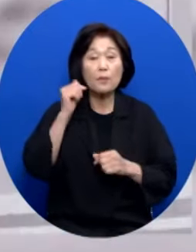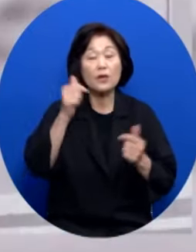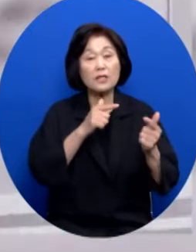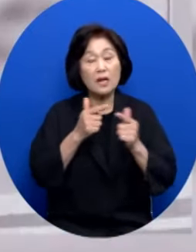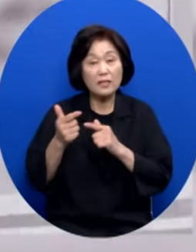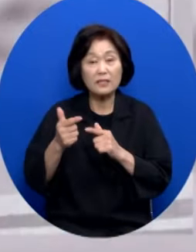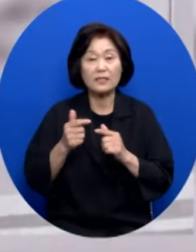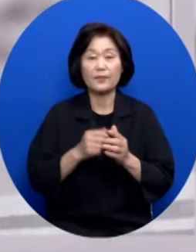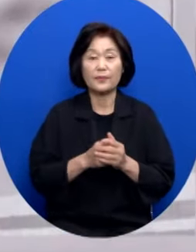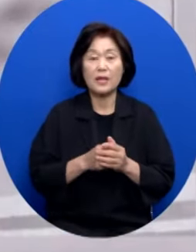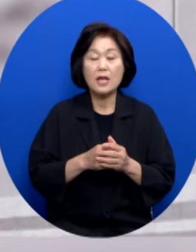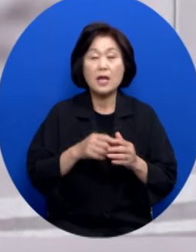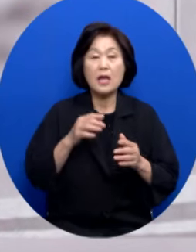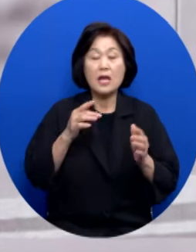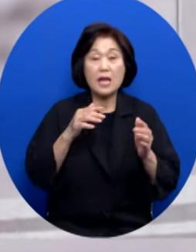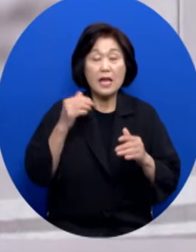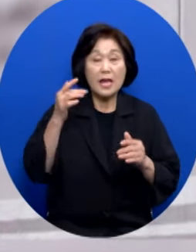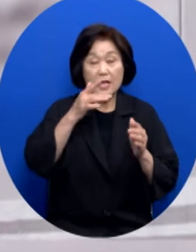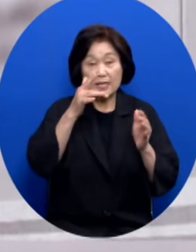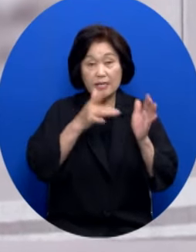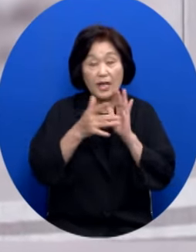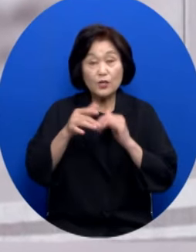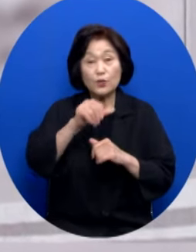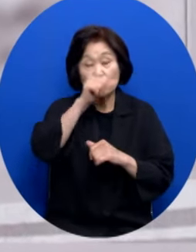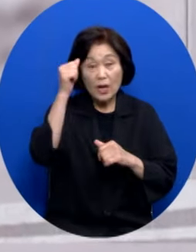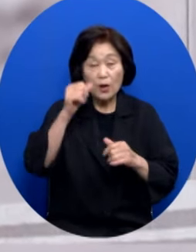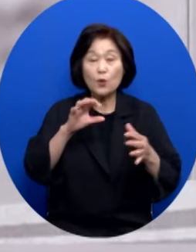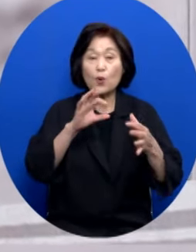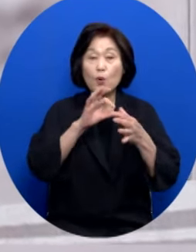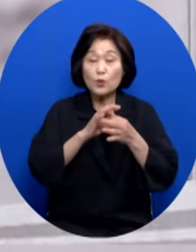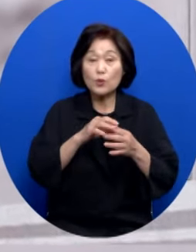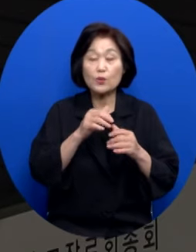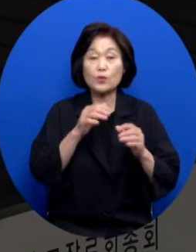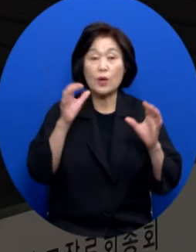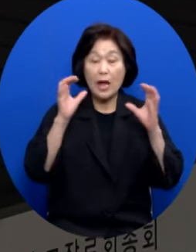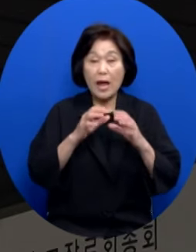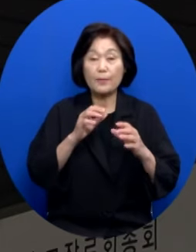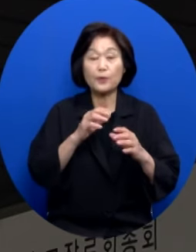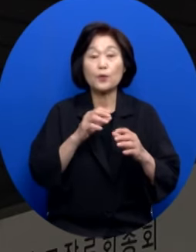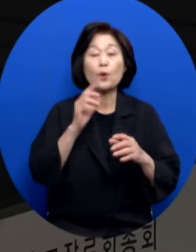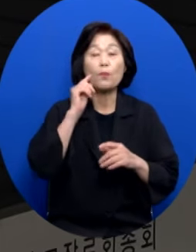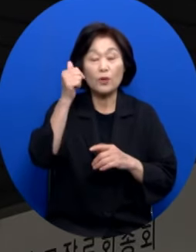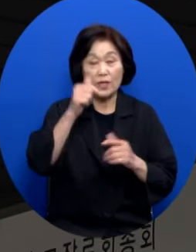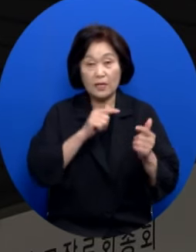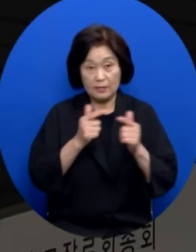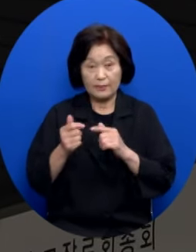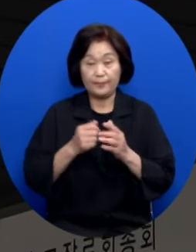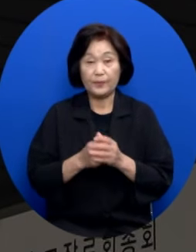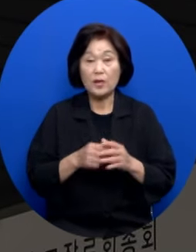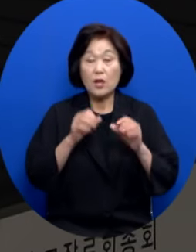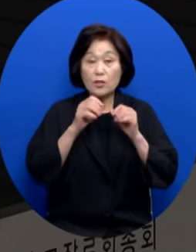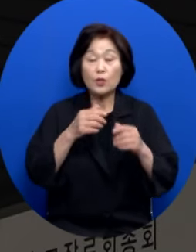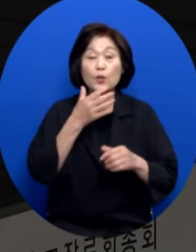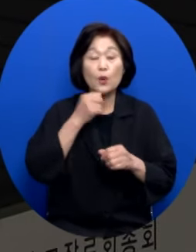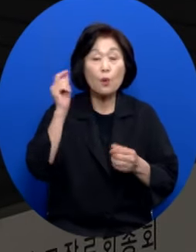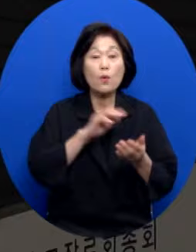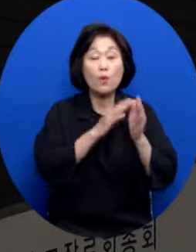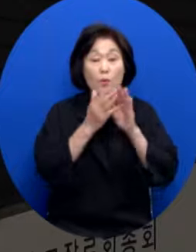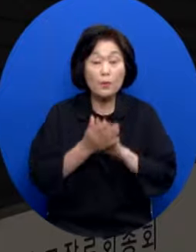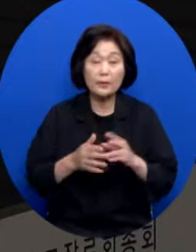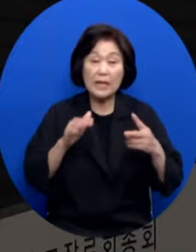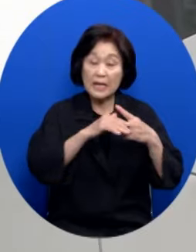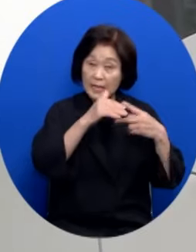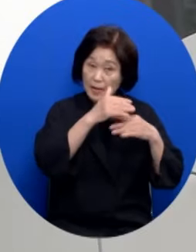예장합동 총의 소속으로 교단을 옮겼습니다 예장합동 교단은 원칙적으로 세계 전도 보금 협회 다락방 관련